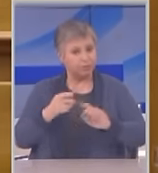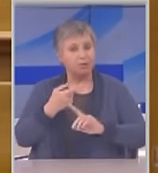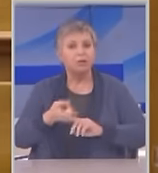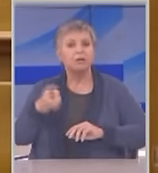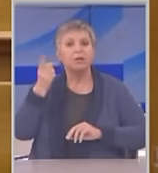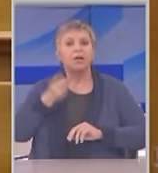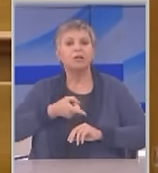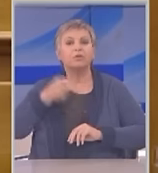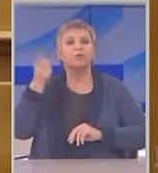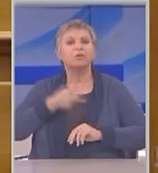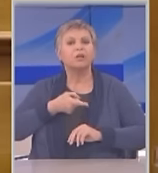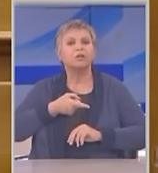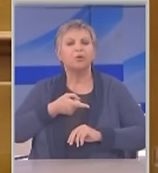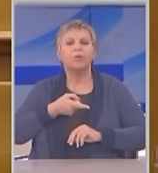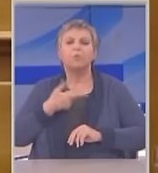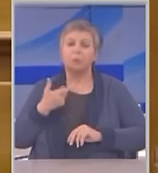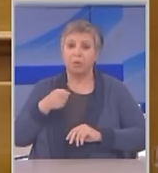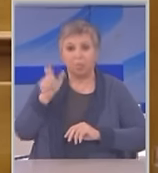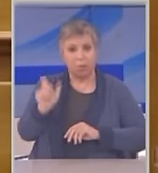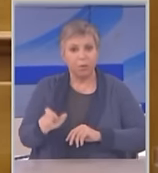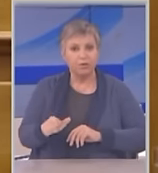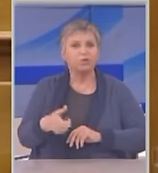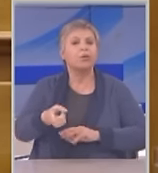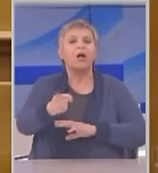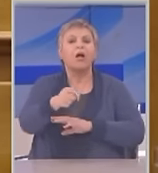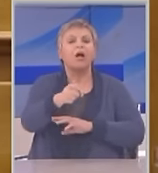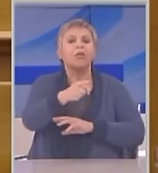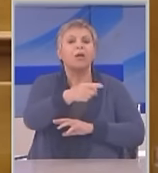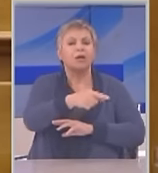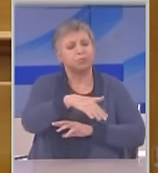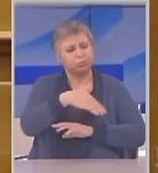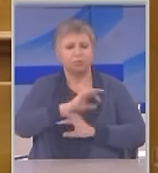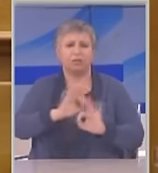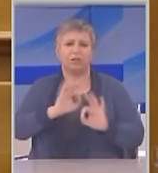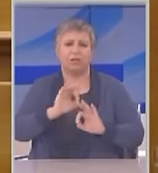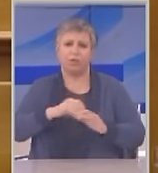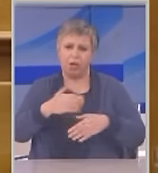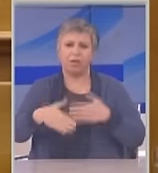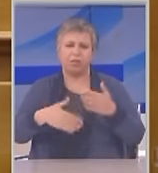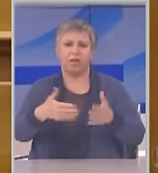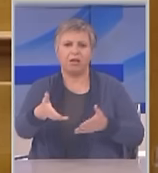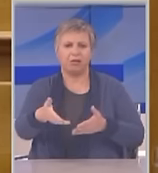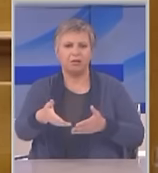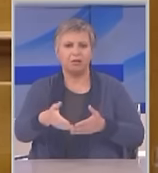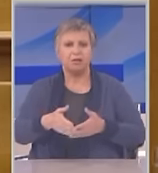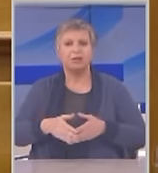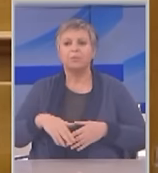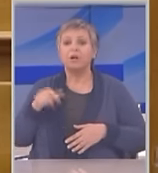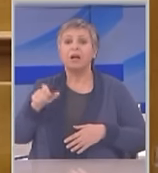που πιθανόν να ακολουθήσουν, γιατί δεν θα σταματήσουμε εδώ, δεν ανήκει στην κατηγορία